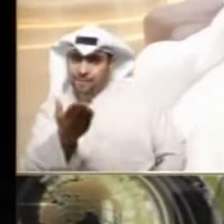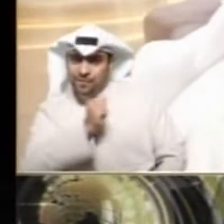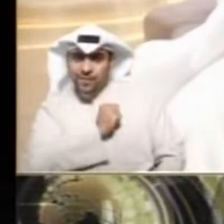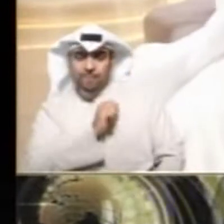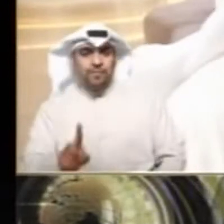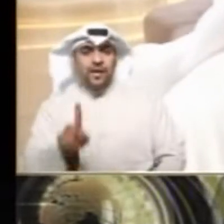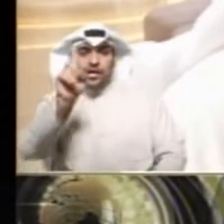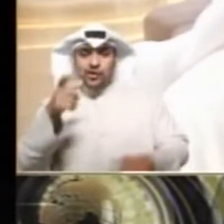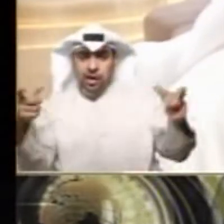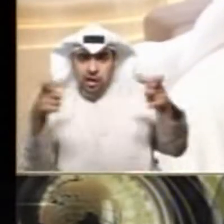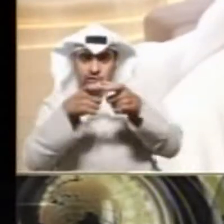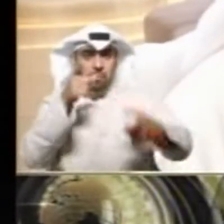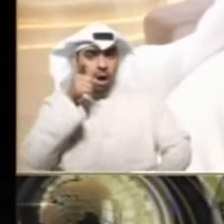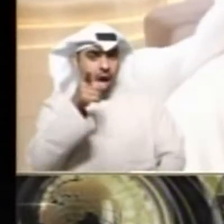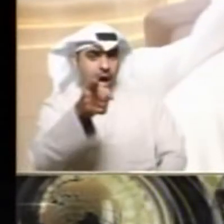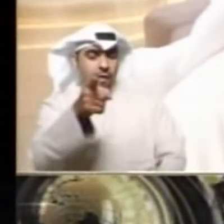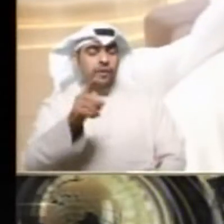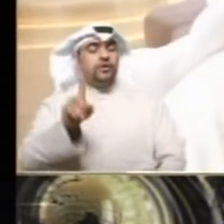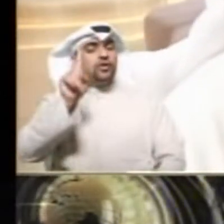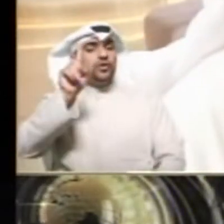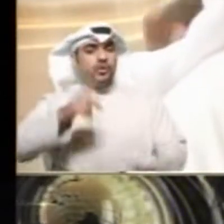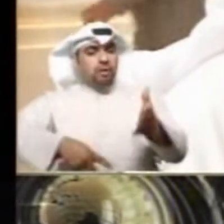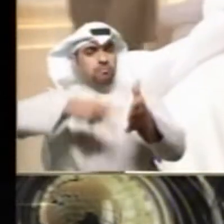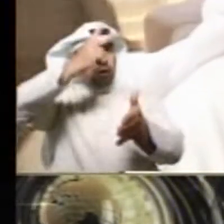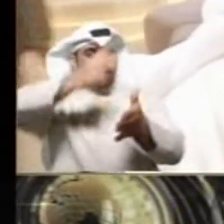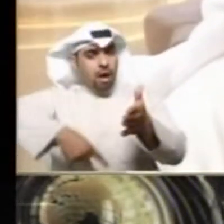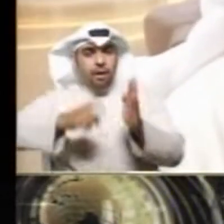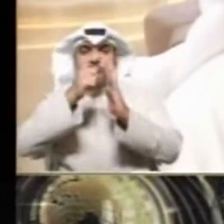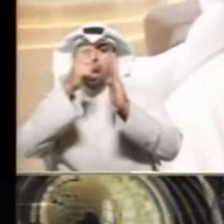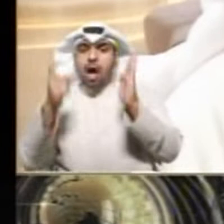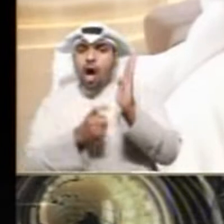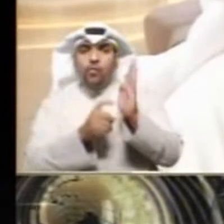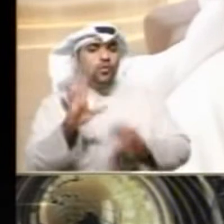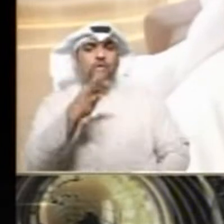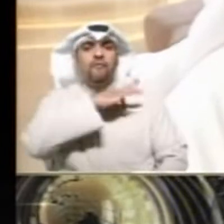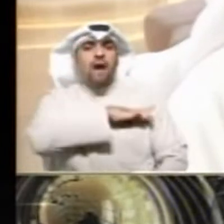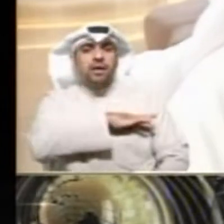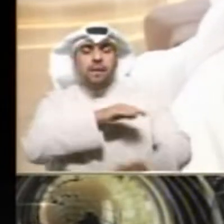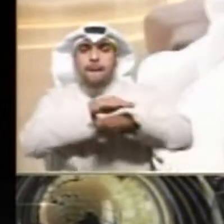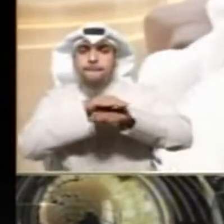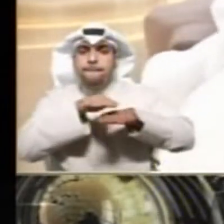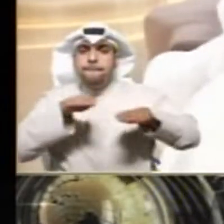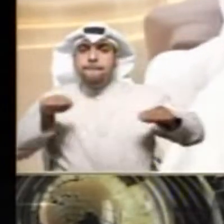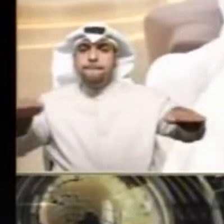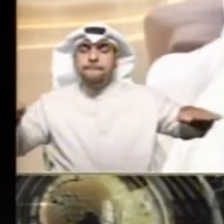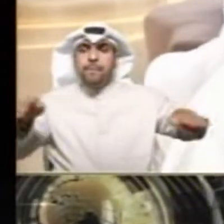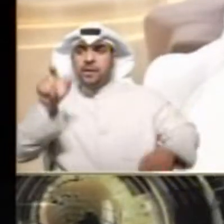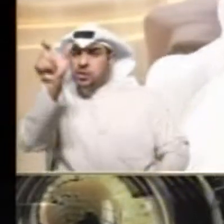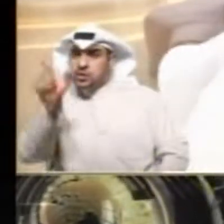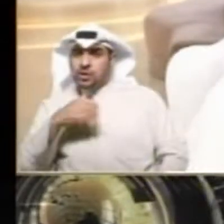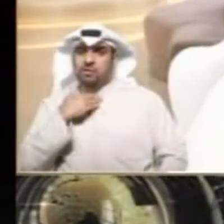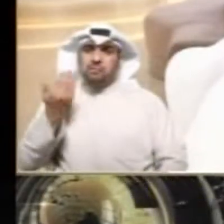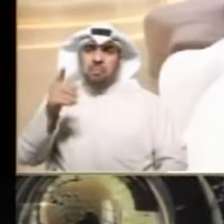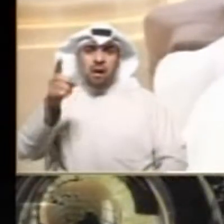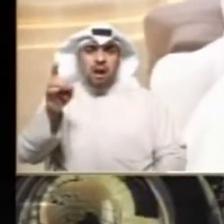في هذه الجولة، وهو قانون يعمل استقرار للقطاع الخاص. مو معقولة